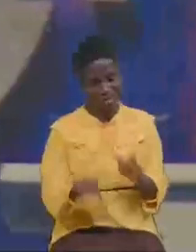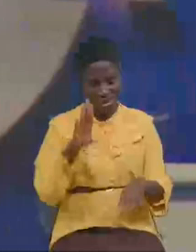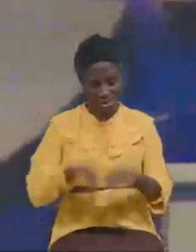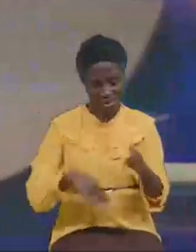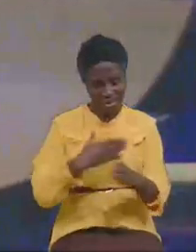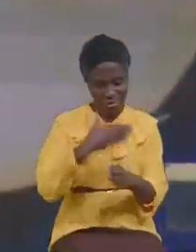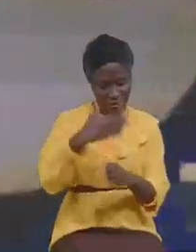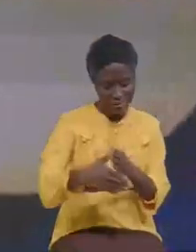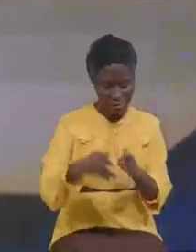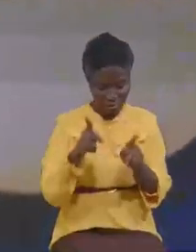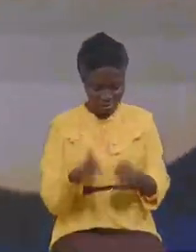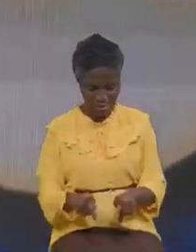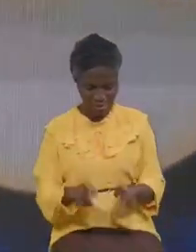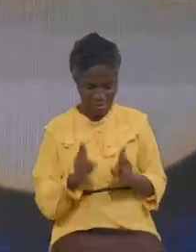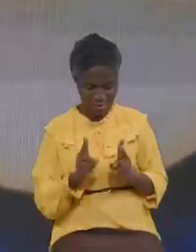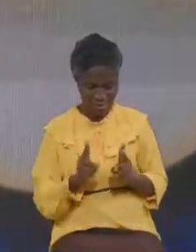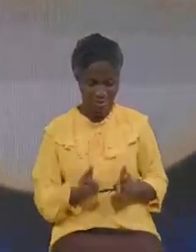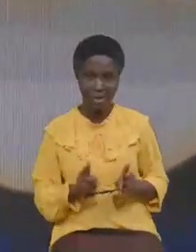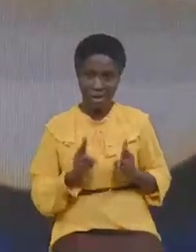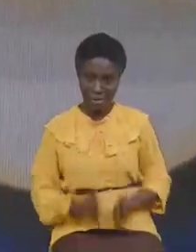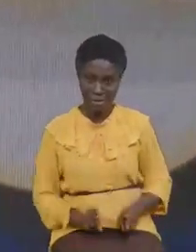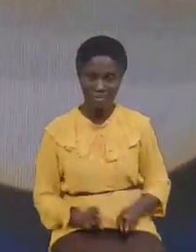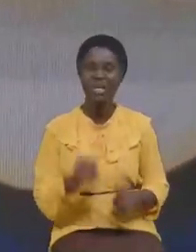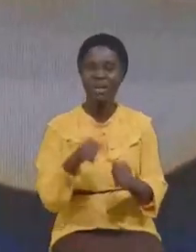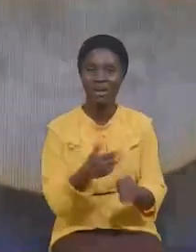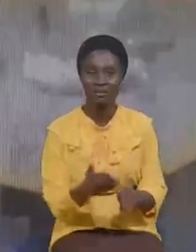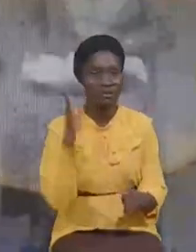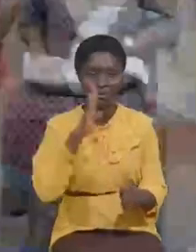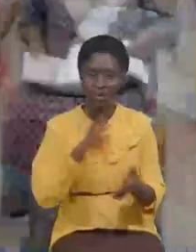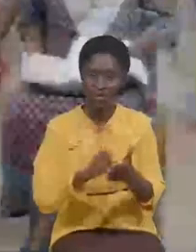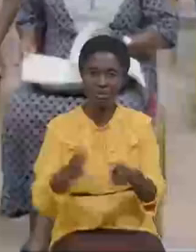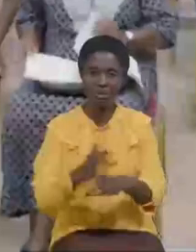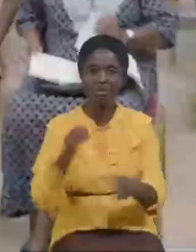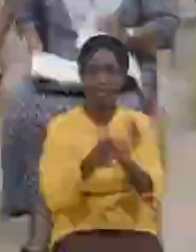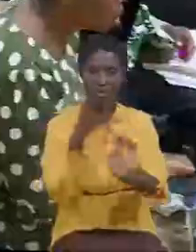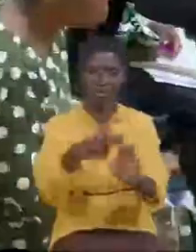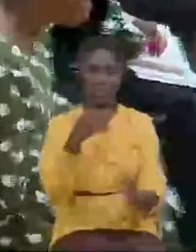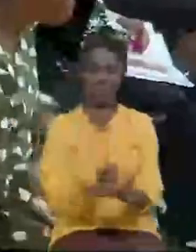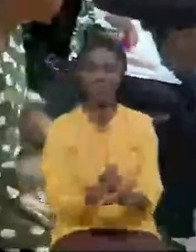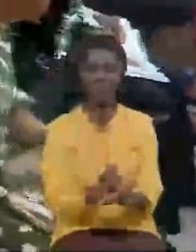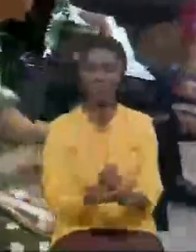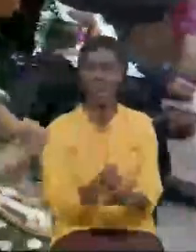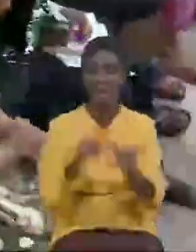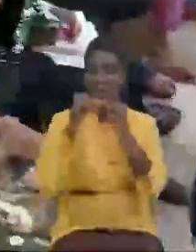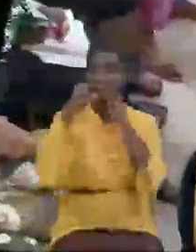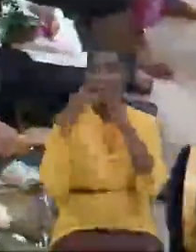moindre qu'un homme au complet, tout sera ôté ce soir.